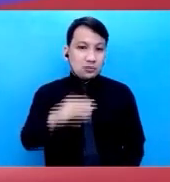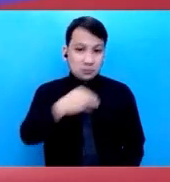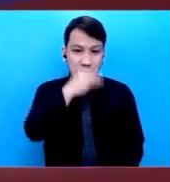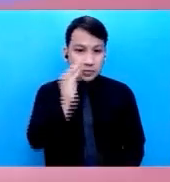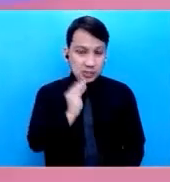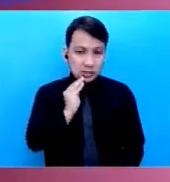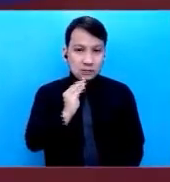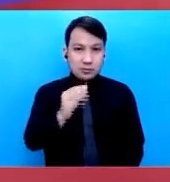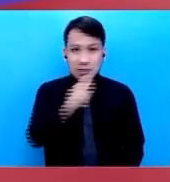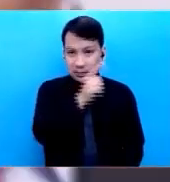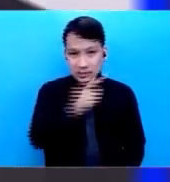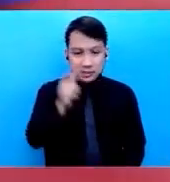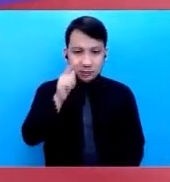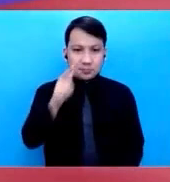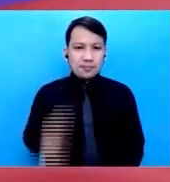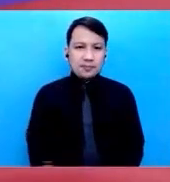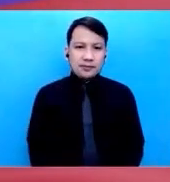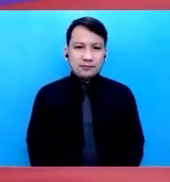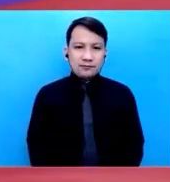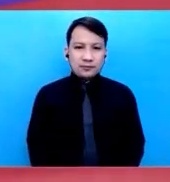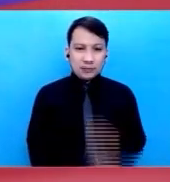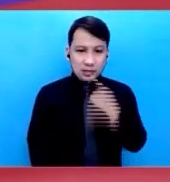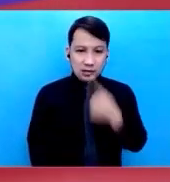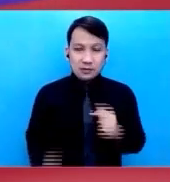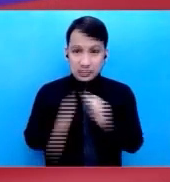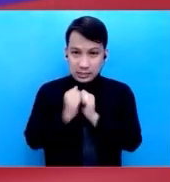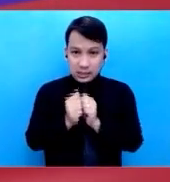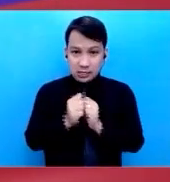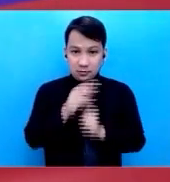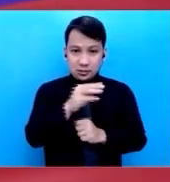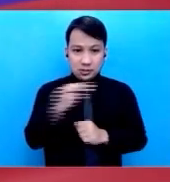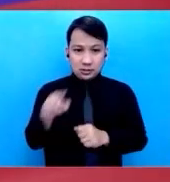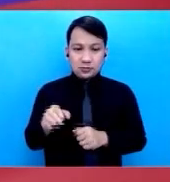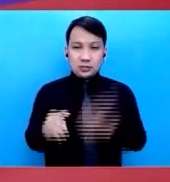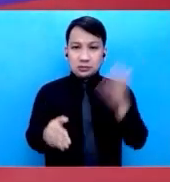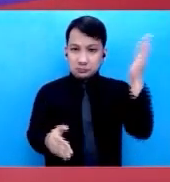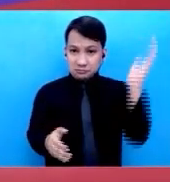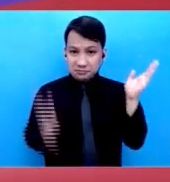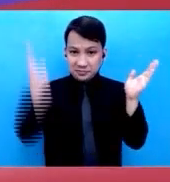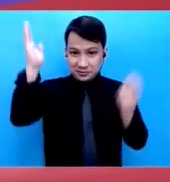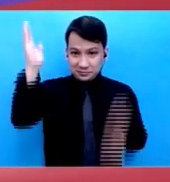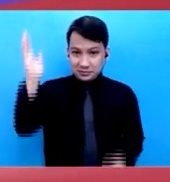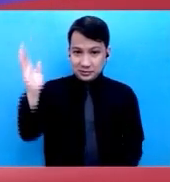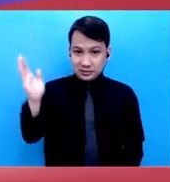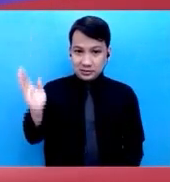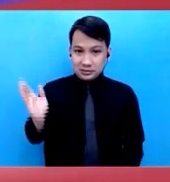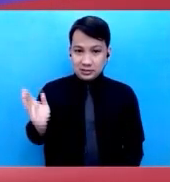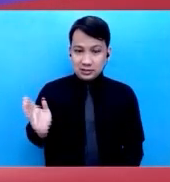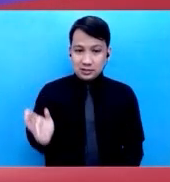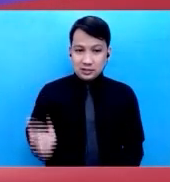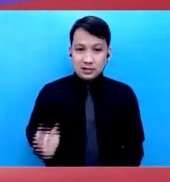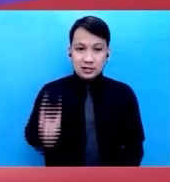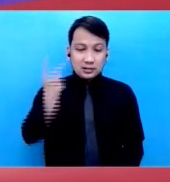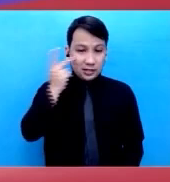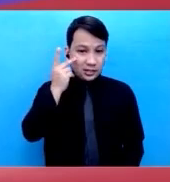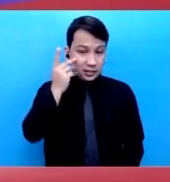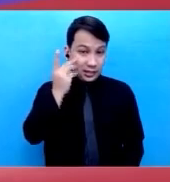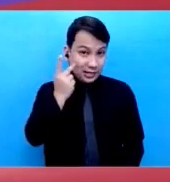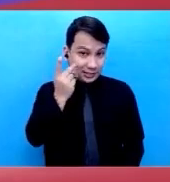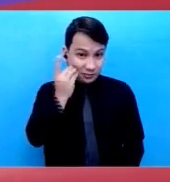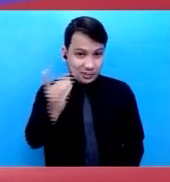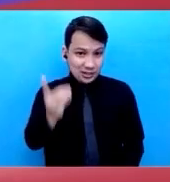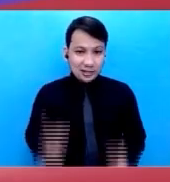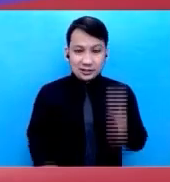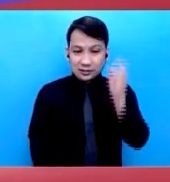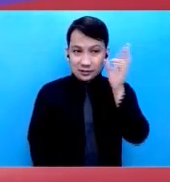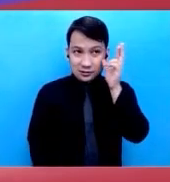Lenny Robredo. Moderators sa forum ang mga veteranong journo at news anchors na sina Karen Davila ng ABS-CBN at